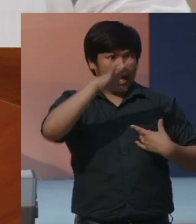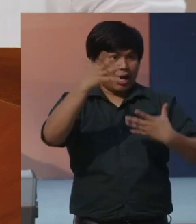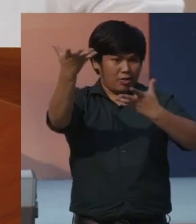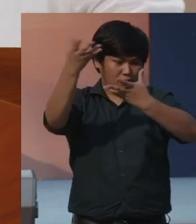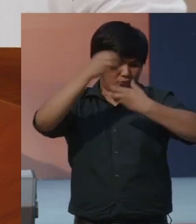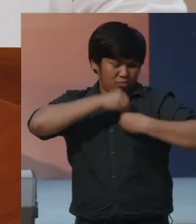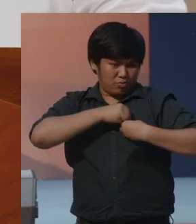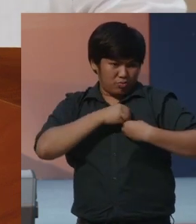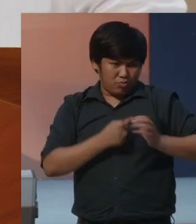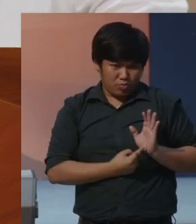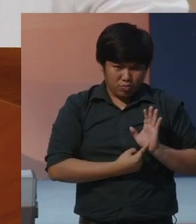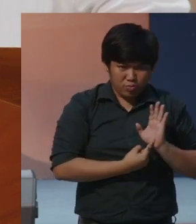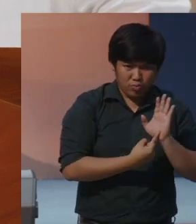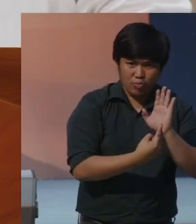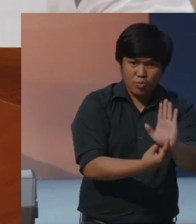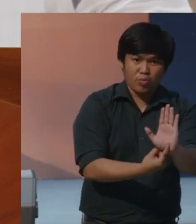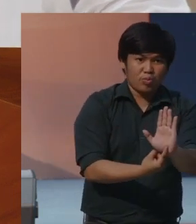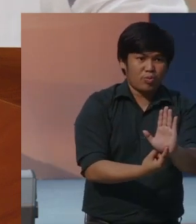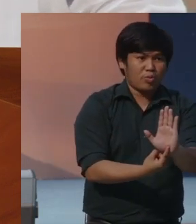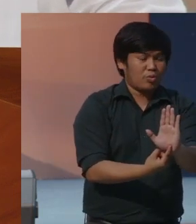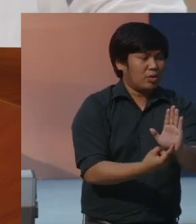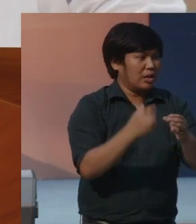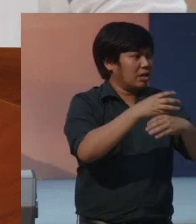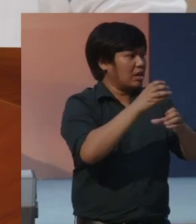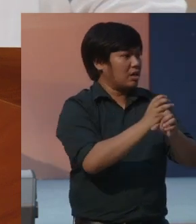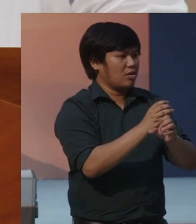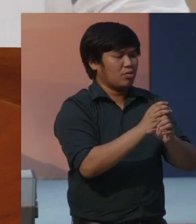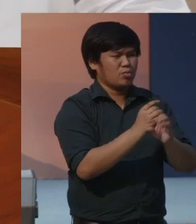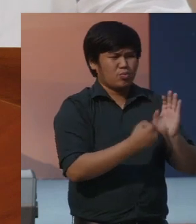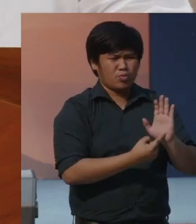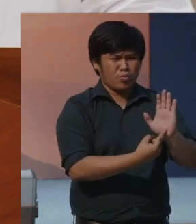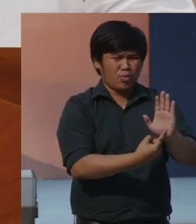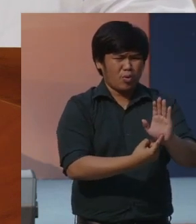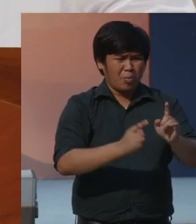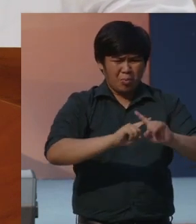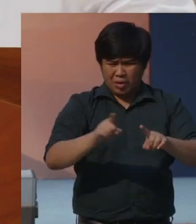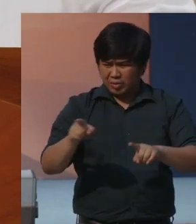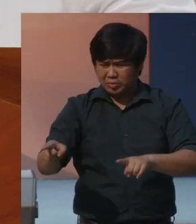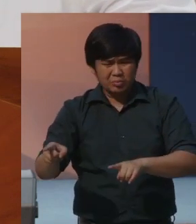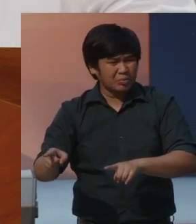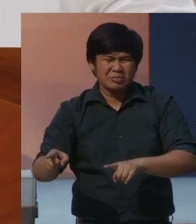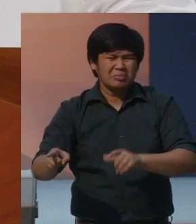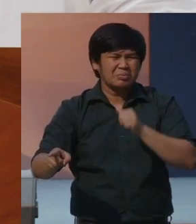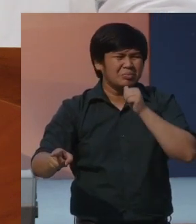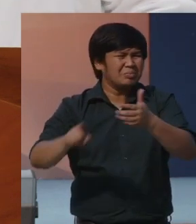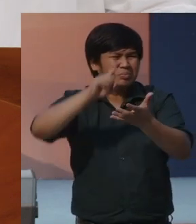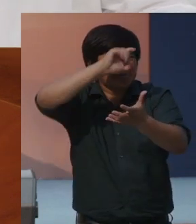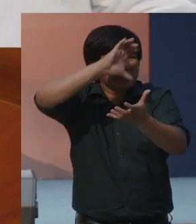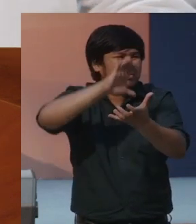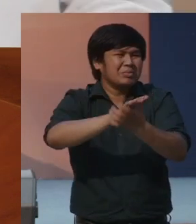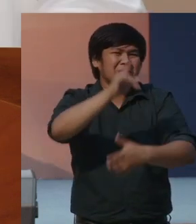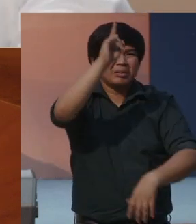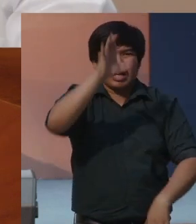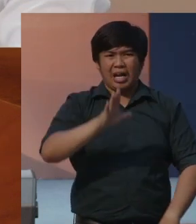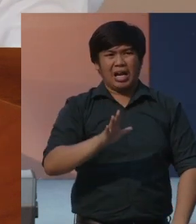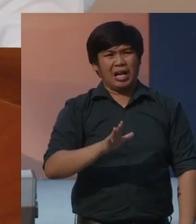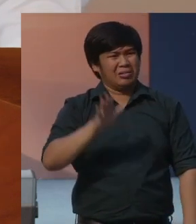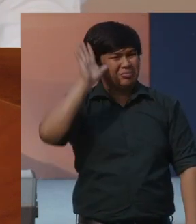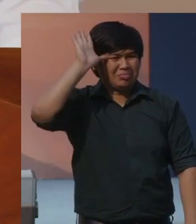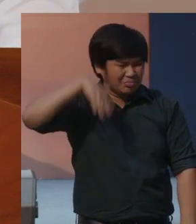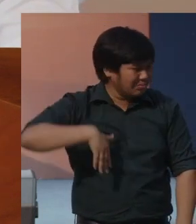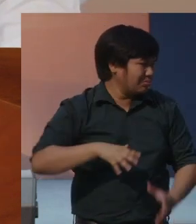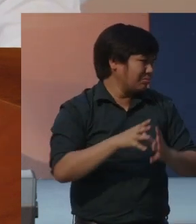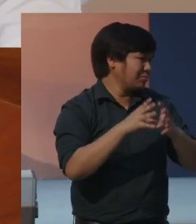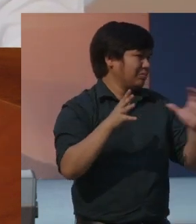kanila, ipinakita ng Diyos ang kanyang sarili sa kanyang creation. Ngunit hindi sila sumunod sa Diyos. At bagkos, sila